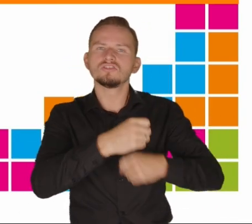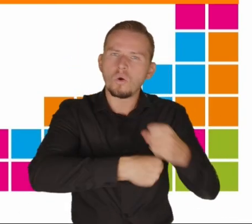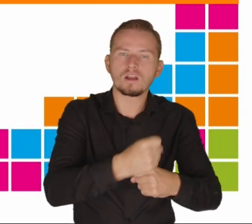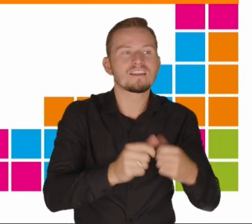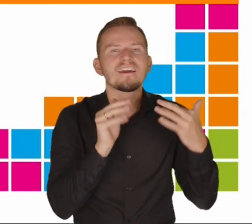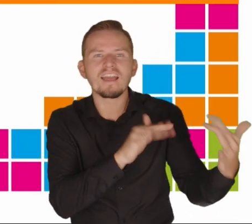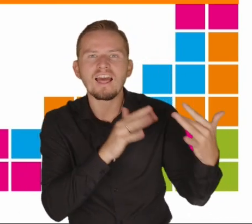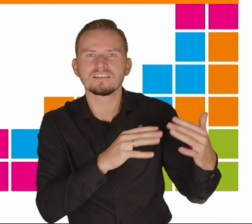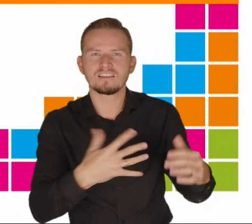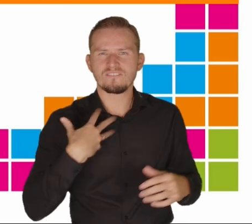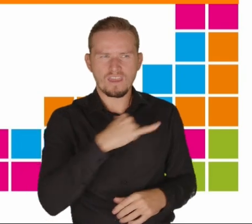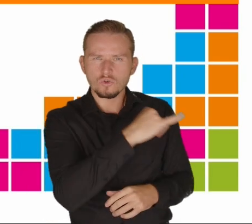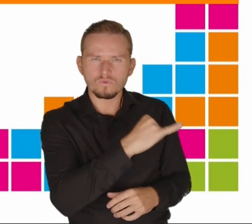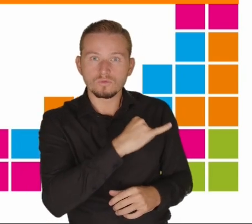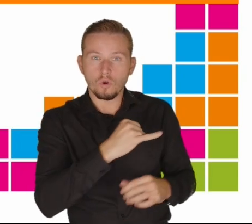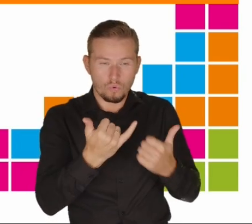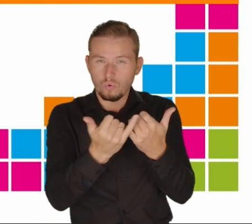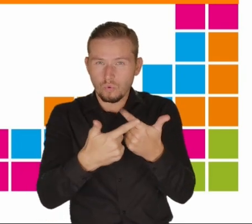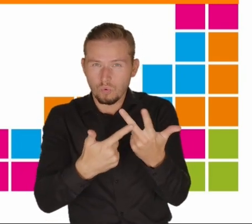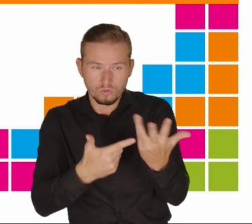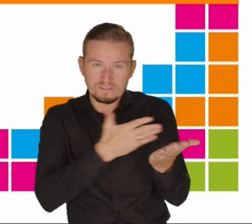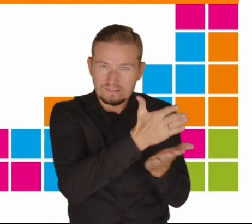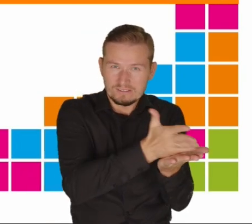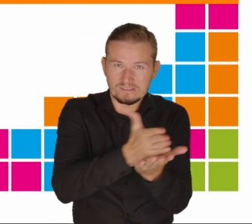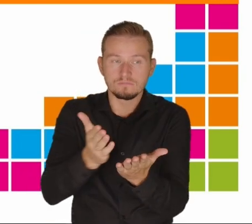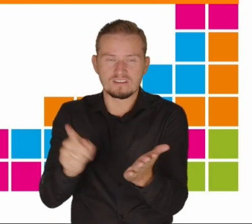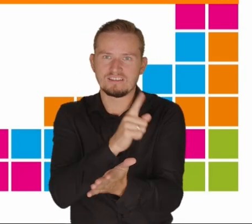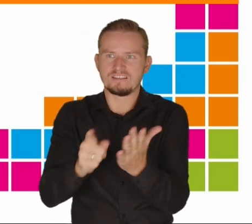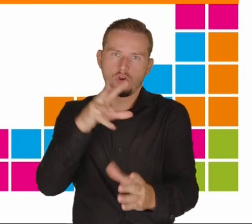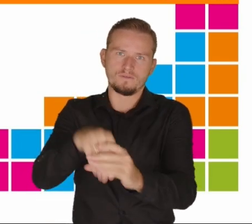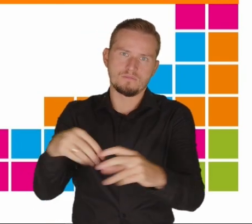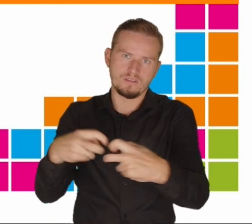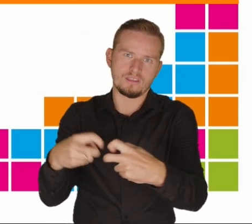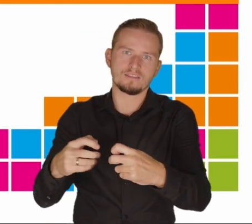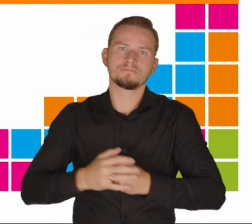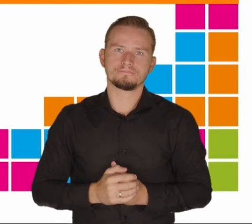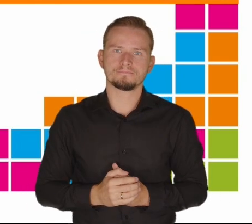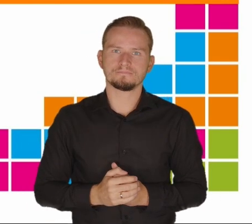takim świecie, w takim ryzyku mają znaczenie.